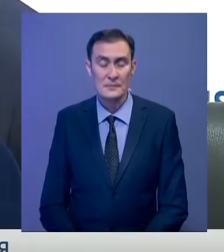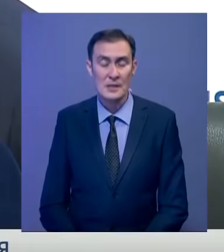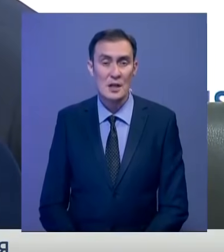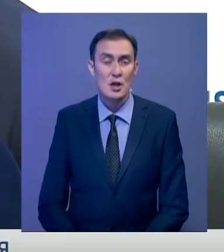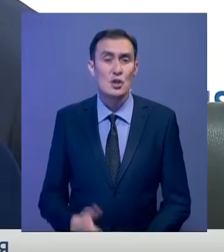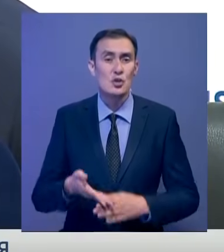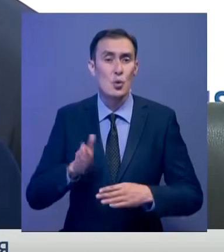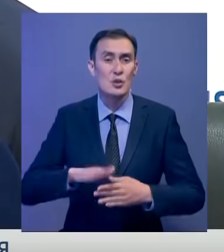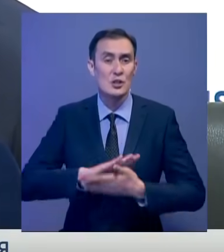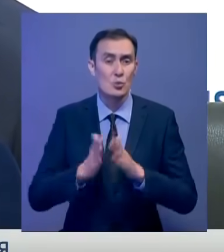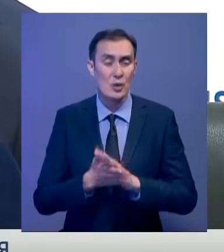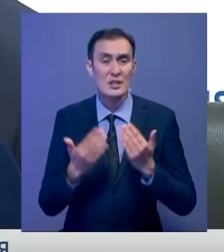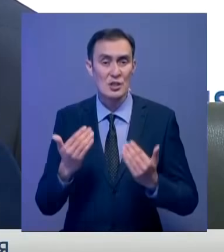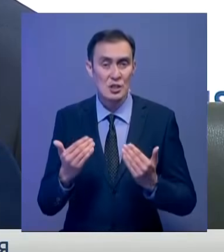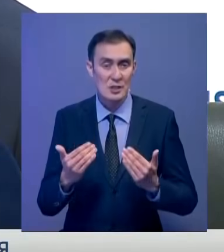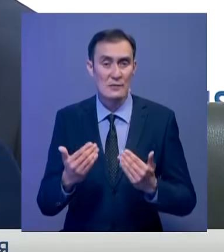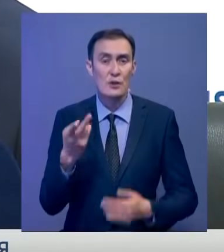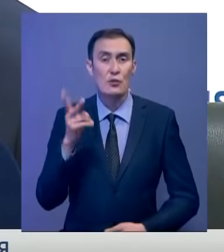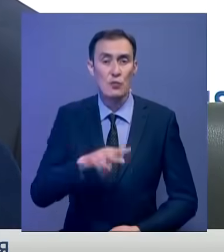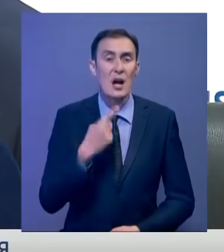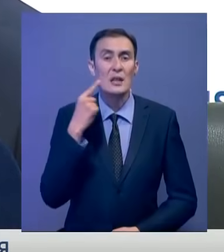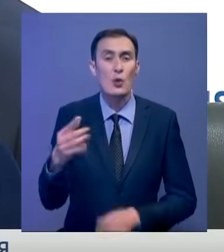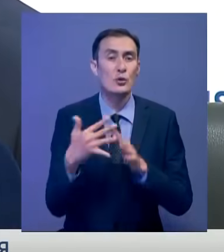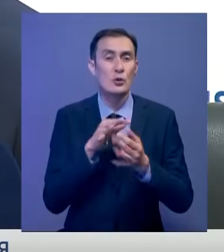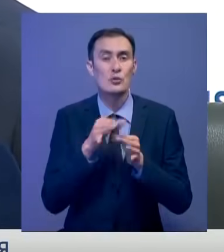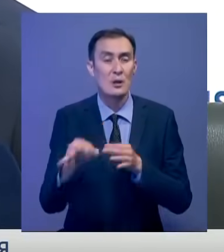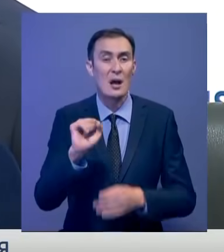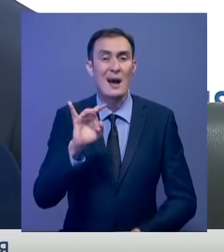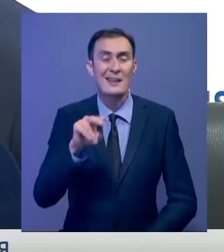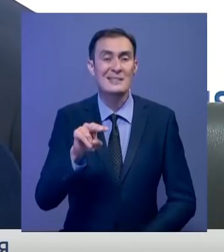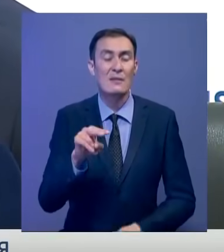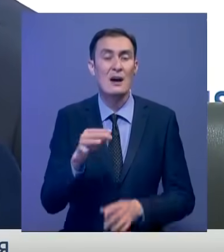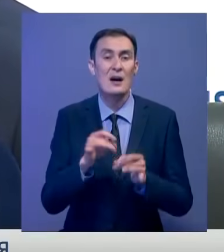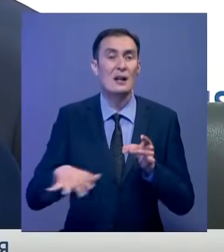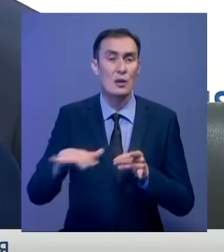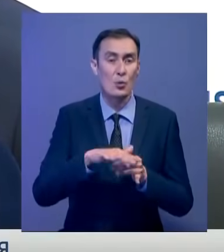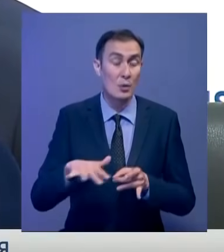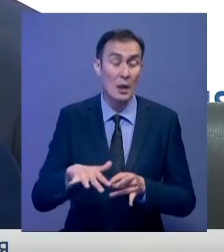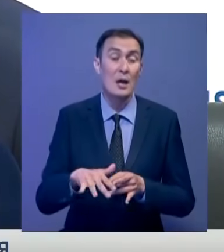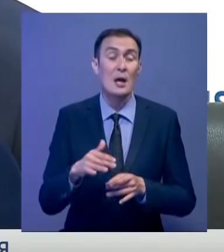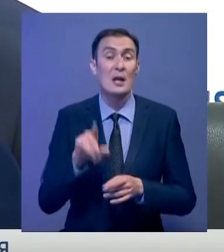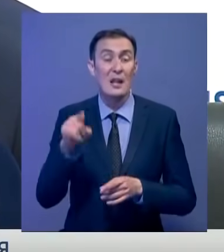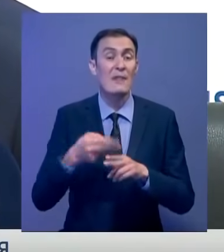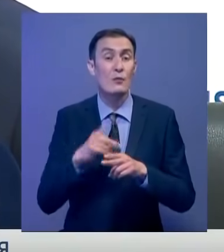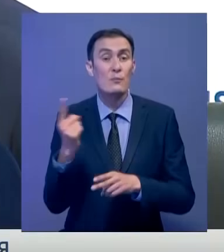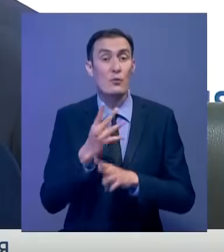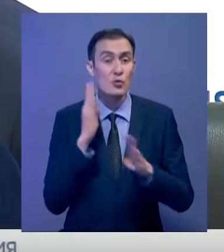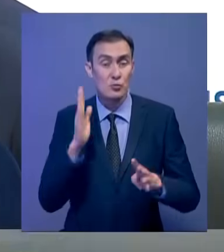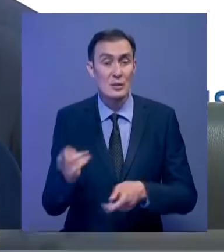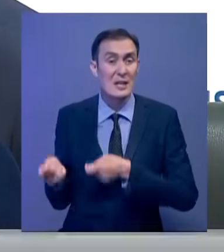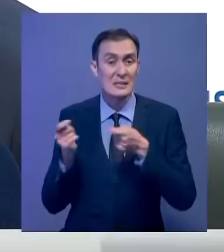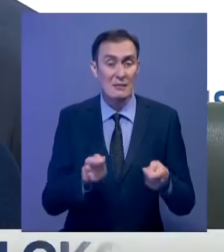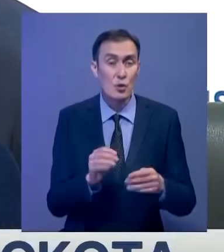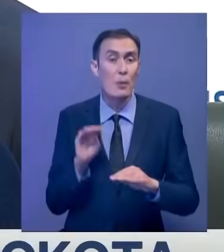Самая сложная ситуация на сегодняшний день в двух отдаленных селах Аральского района – Куланды и Ахбасте. Туда в первую очередь будут